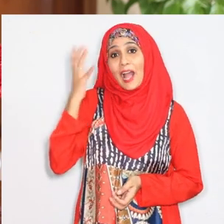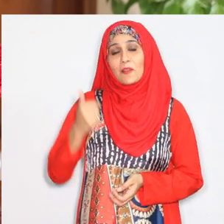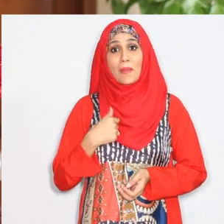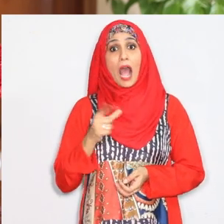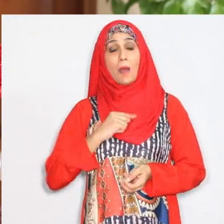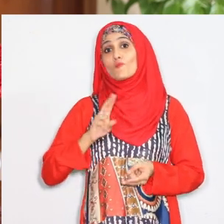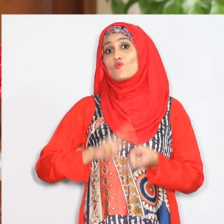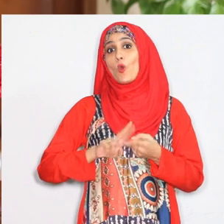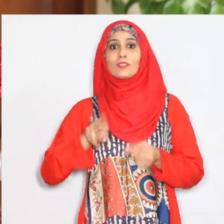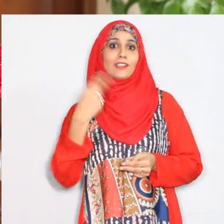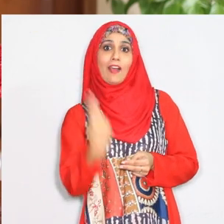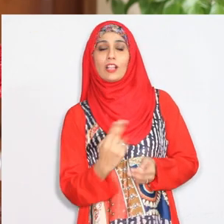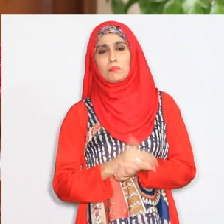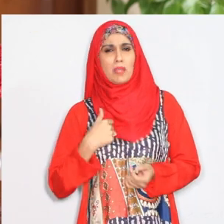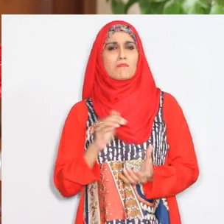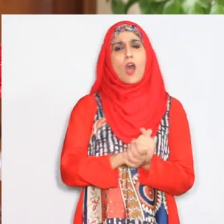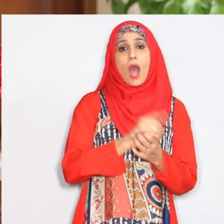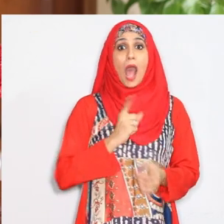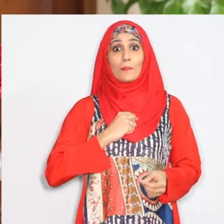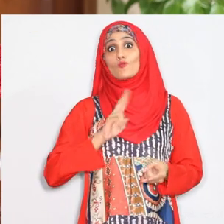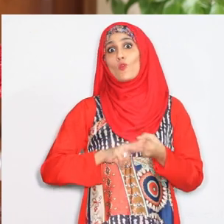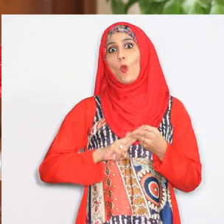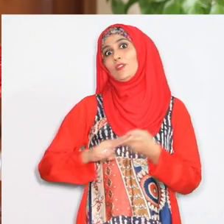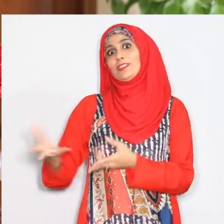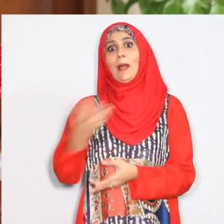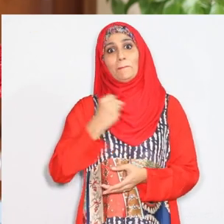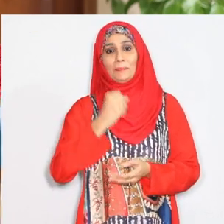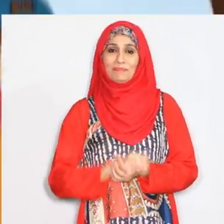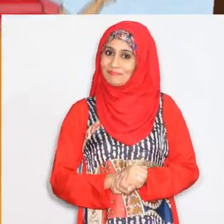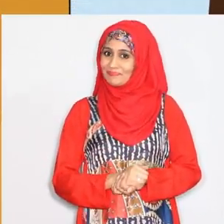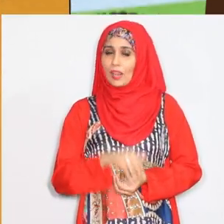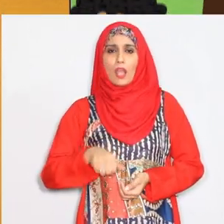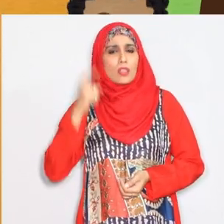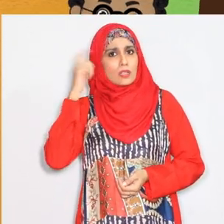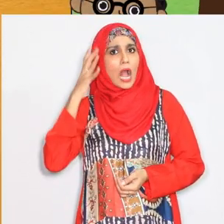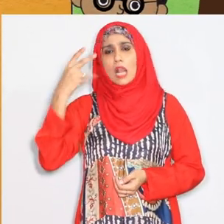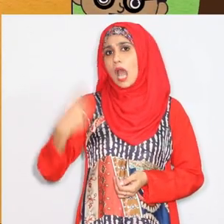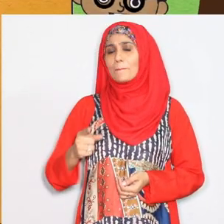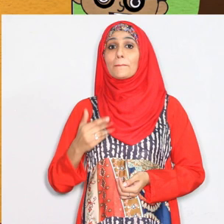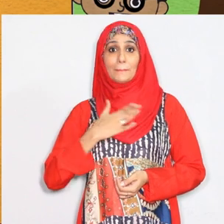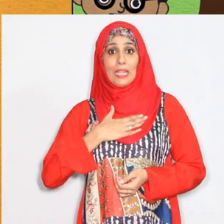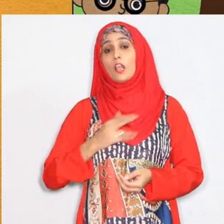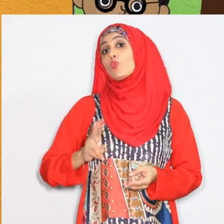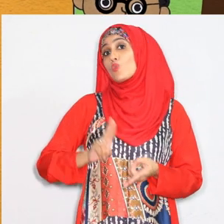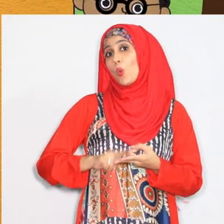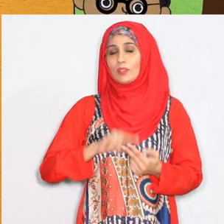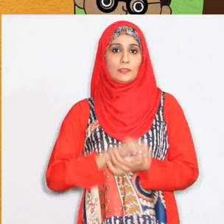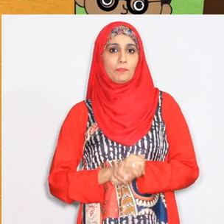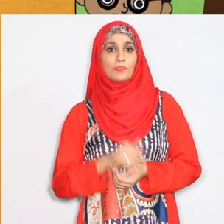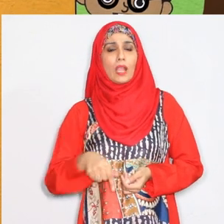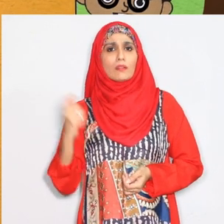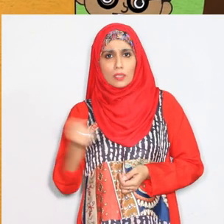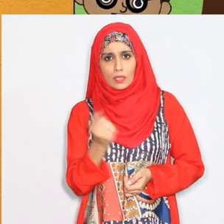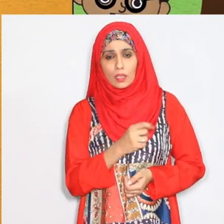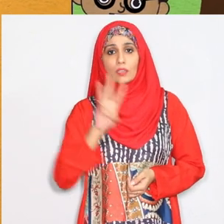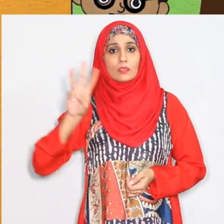मेरे दोस्तों के बारे में है, मैं आपको मिलवाऊंगी अपने दोस्तों से। इस कहानी का नाम है मेरे दोस्त और इसकी